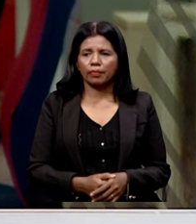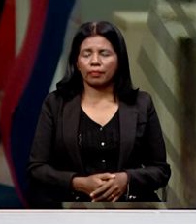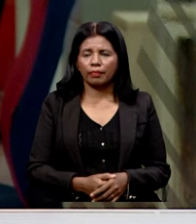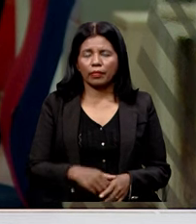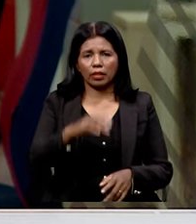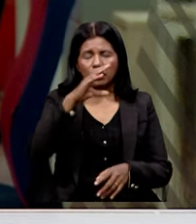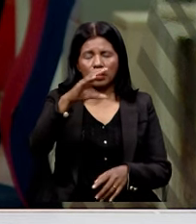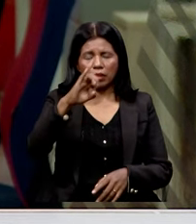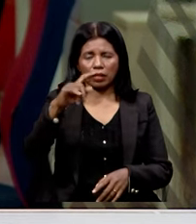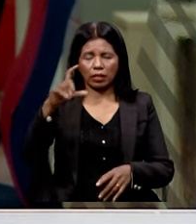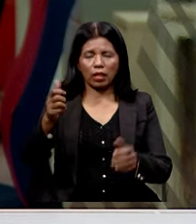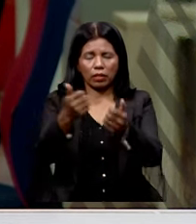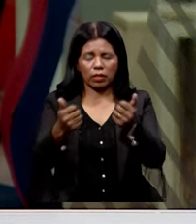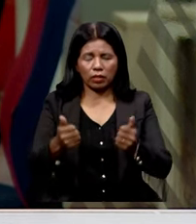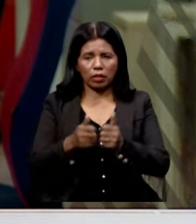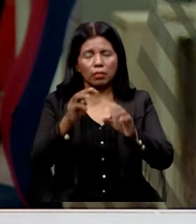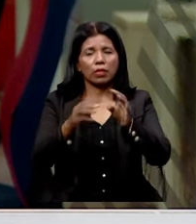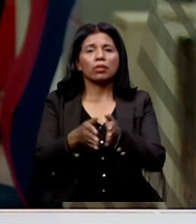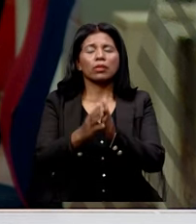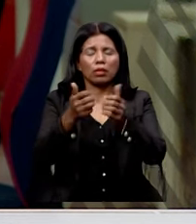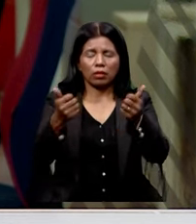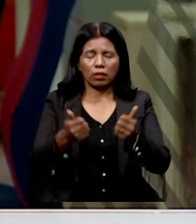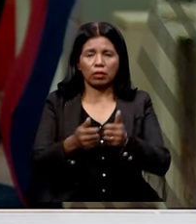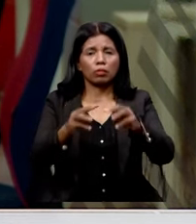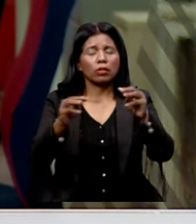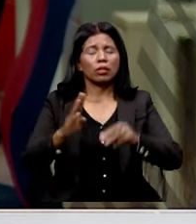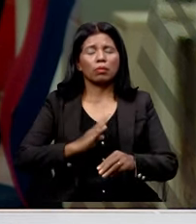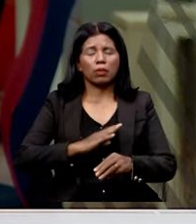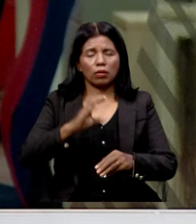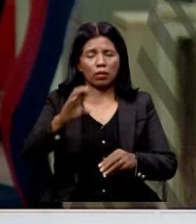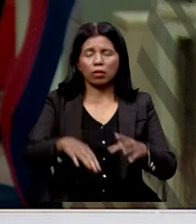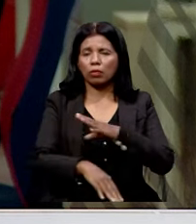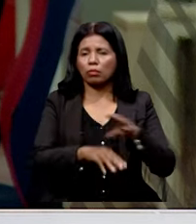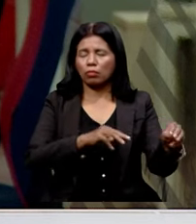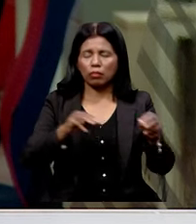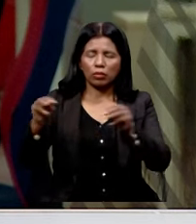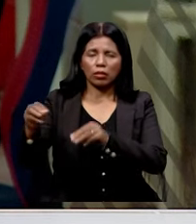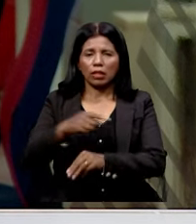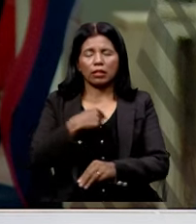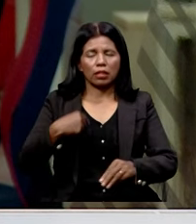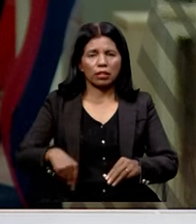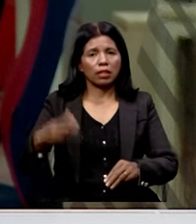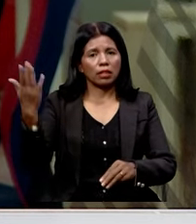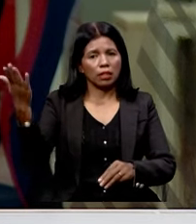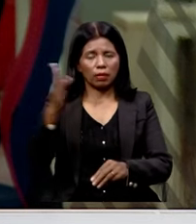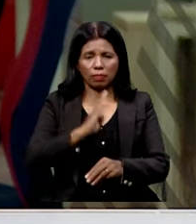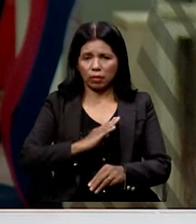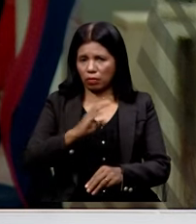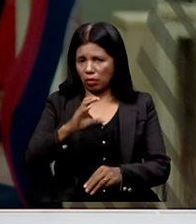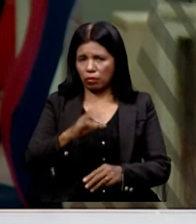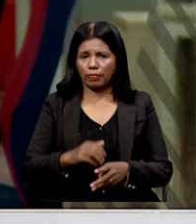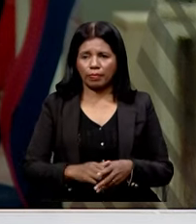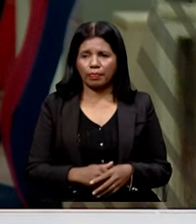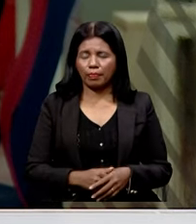Sesi tele hoa susa mercado ho sotro dari municipi Baucau atau muda sai sinesire ia Baucau.